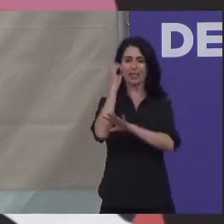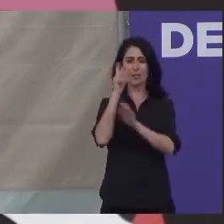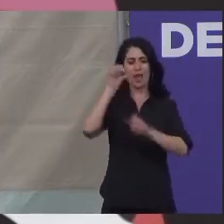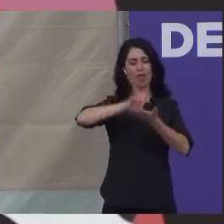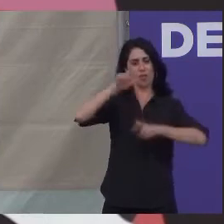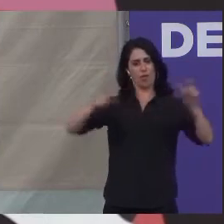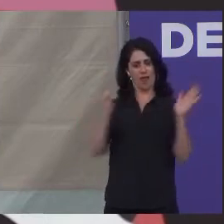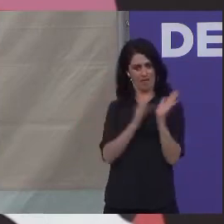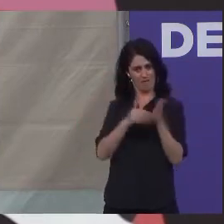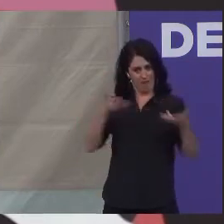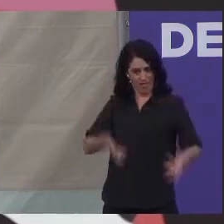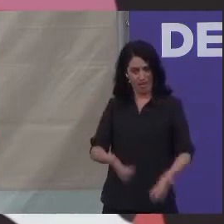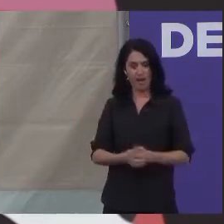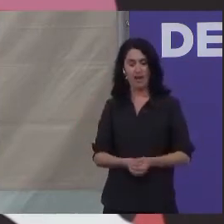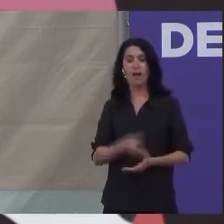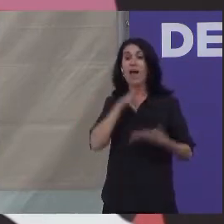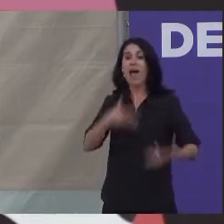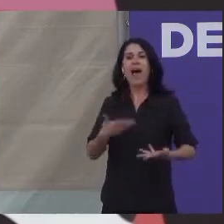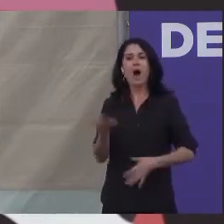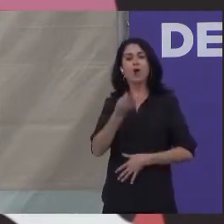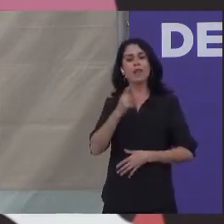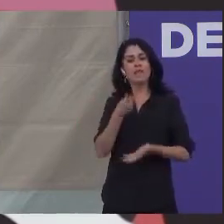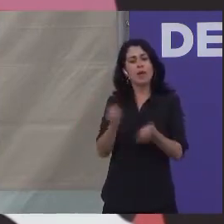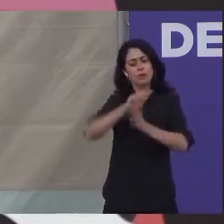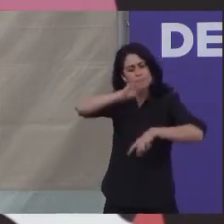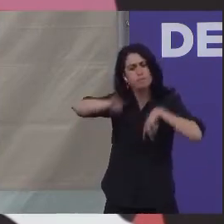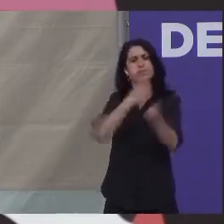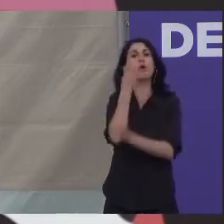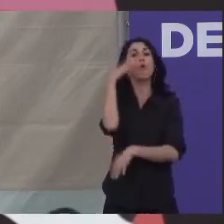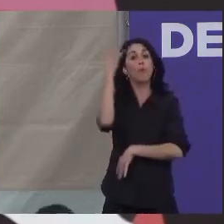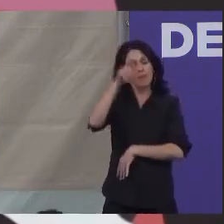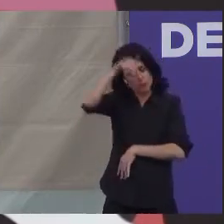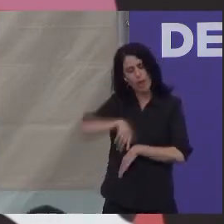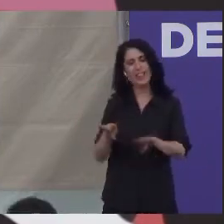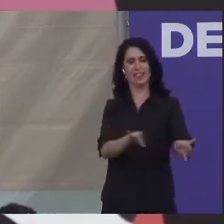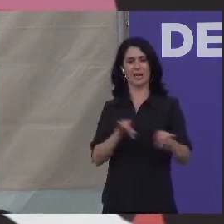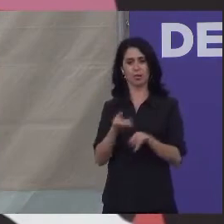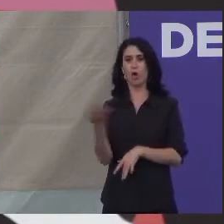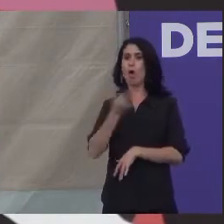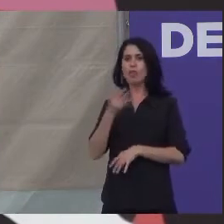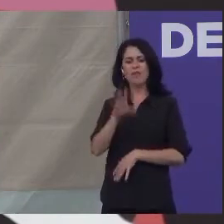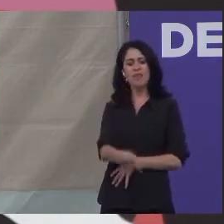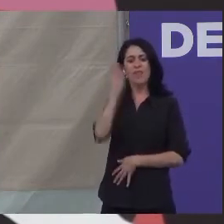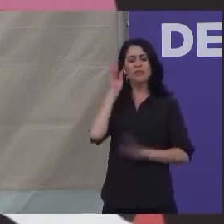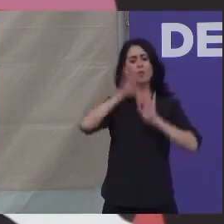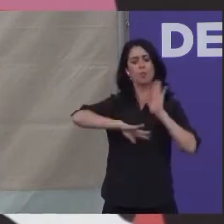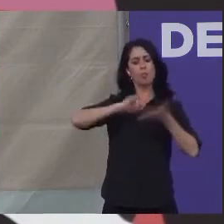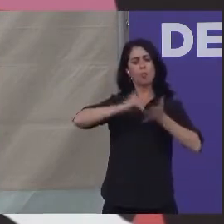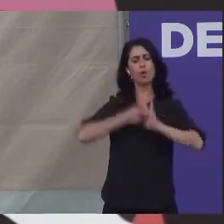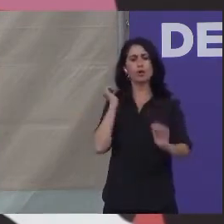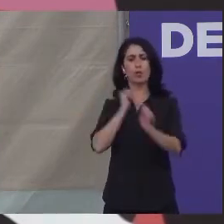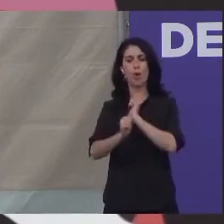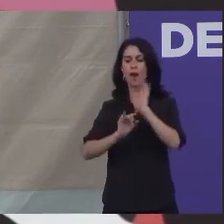Valenciana, de refundar Podem al nostre territori. I cal decidir el nostre projecte i el nostre